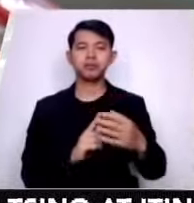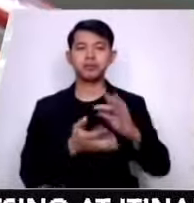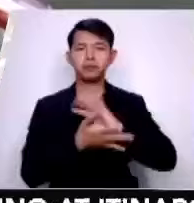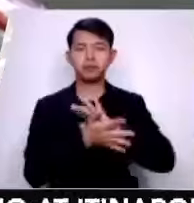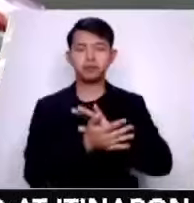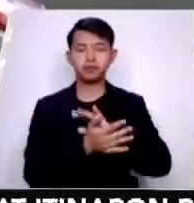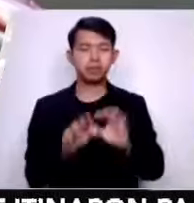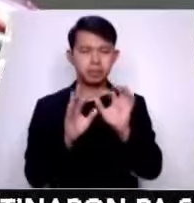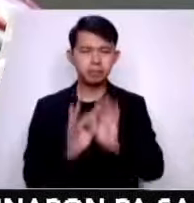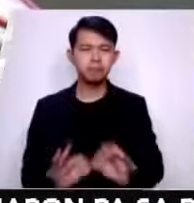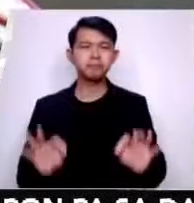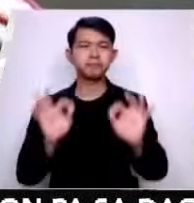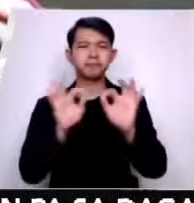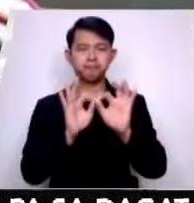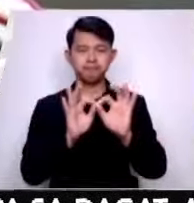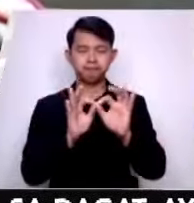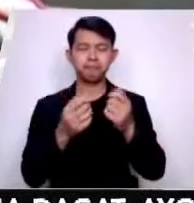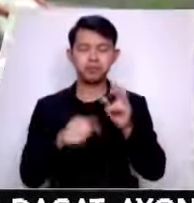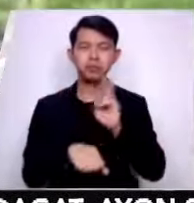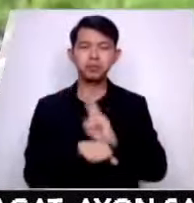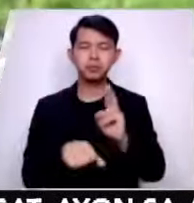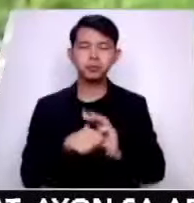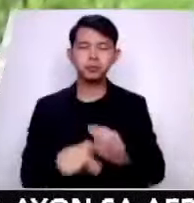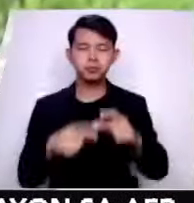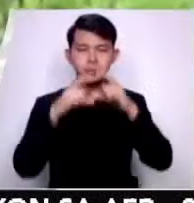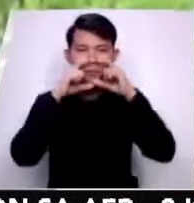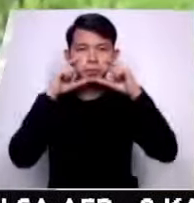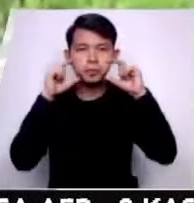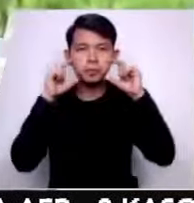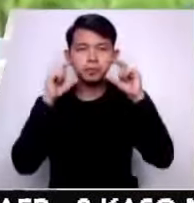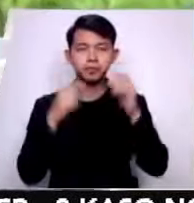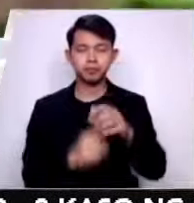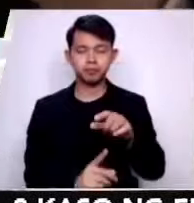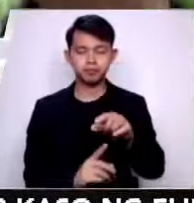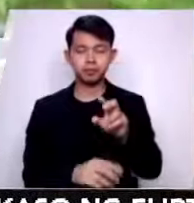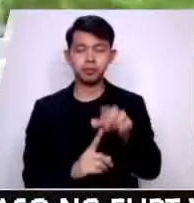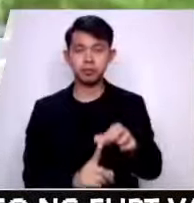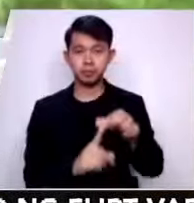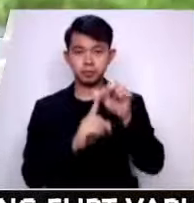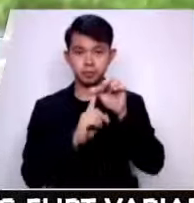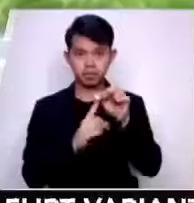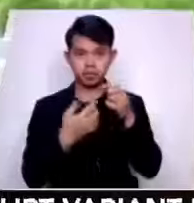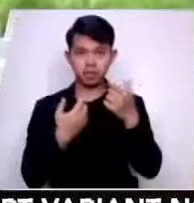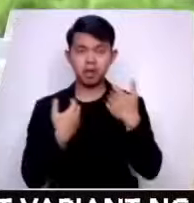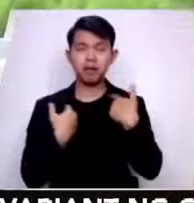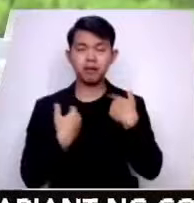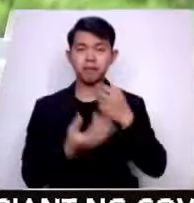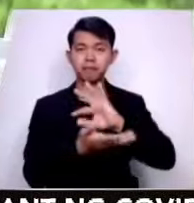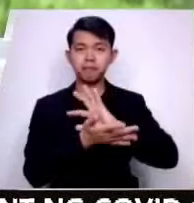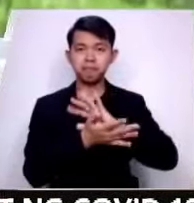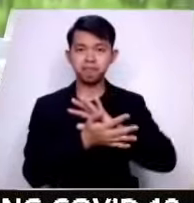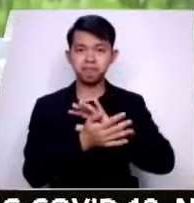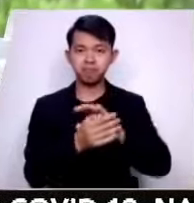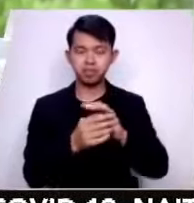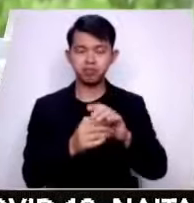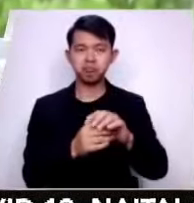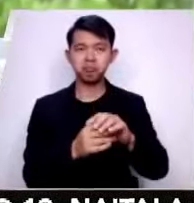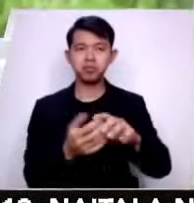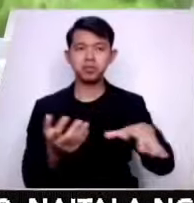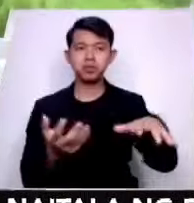talagang mag-mask. Lalo't na nandito pa rin ang sa hangin yung